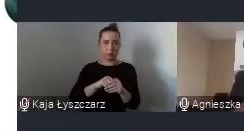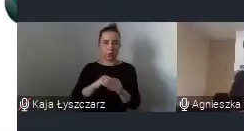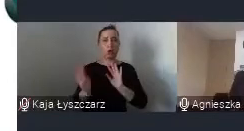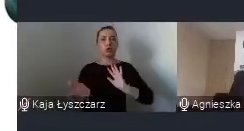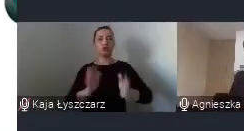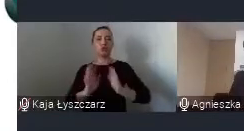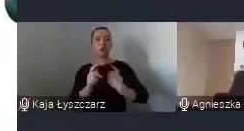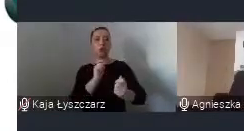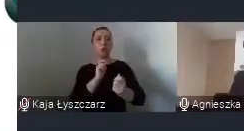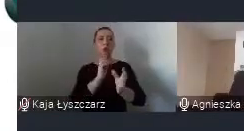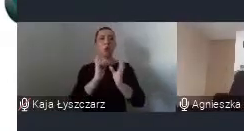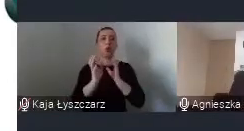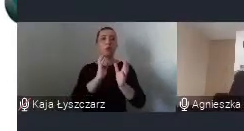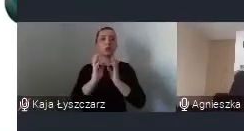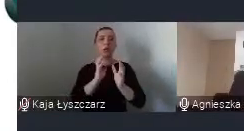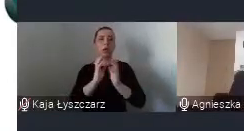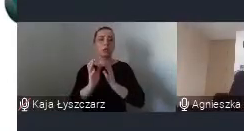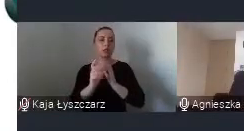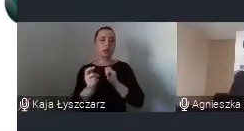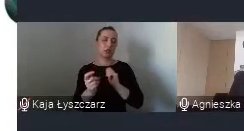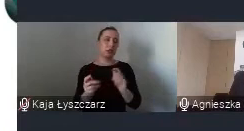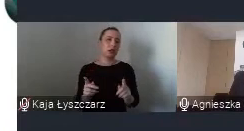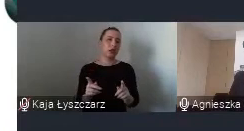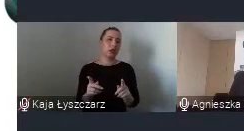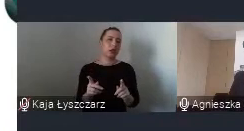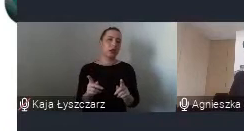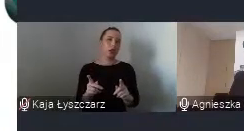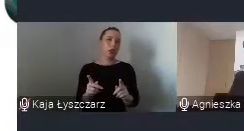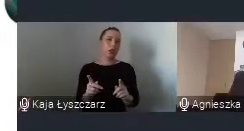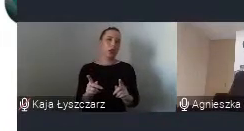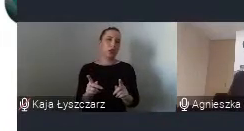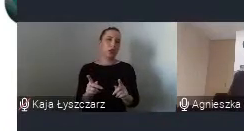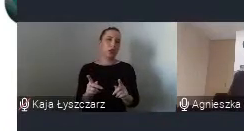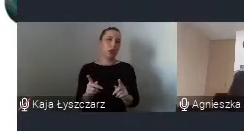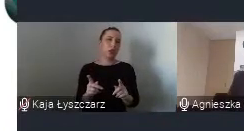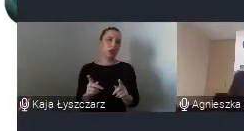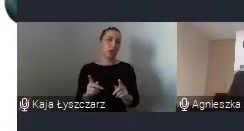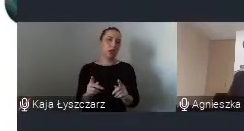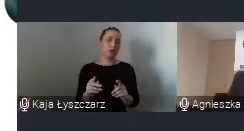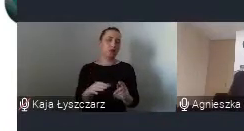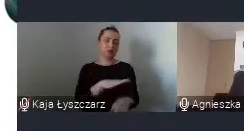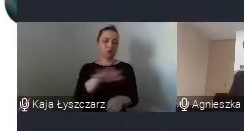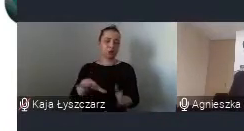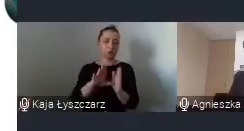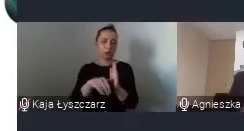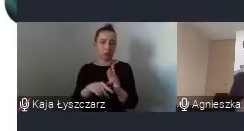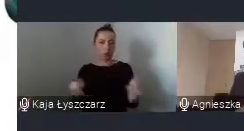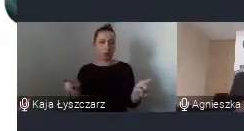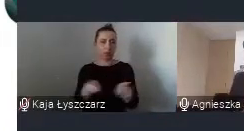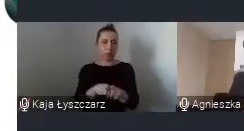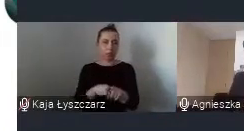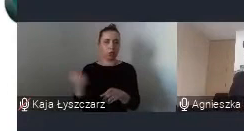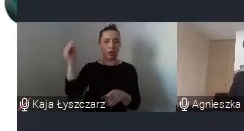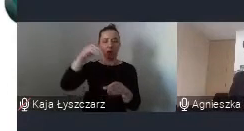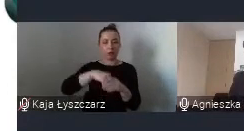sposobów komunikacji w mieście, również właśnie pracowników. I jednocześnie są tam też